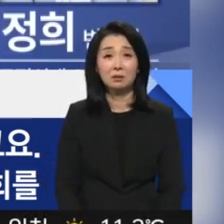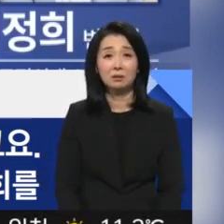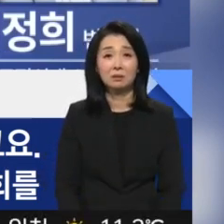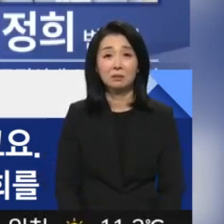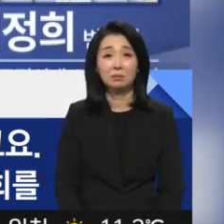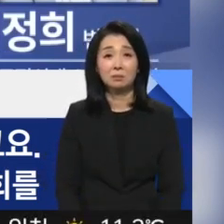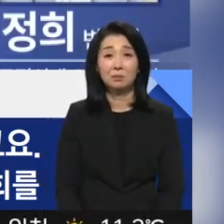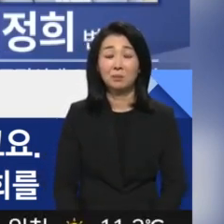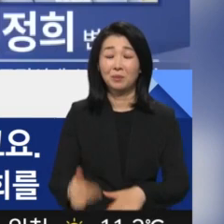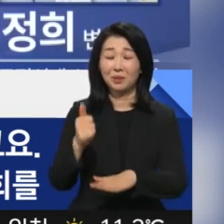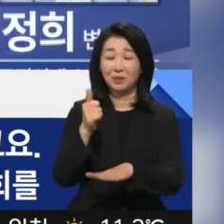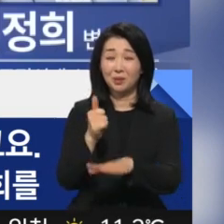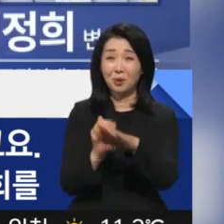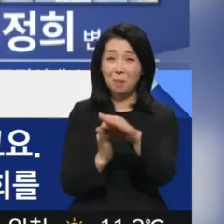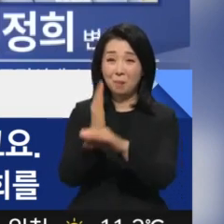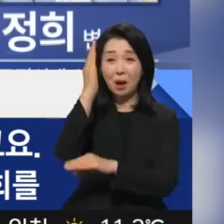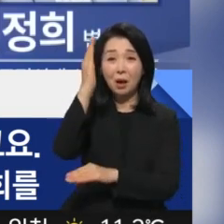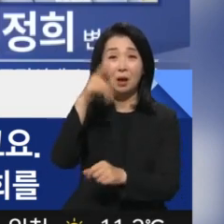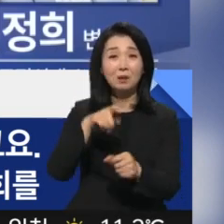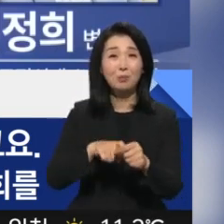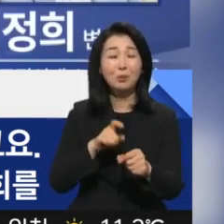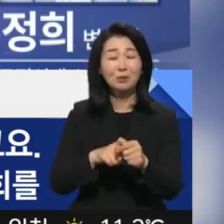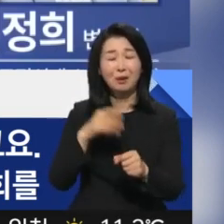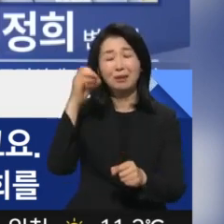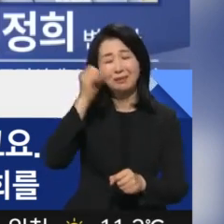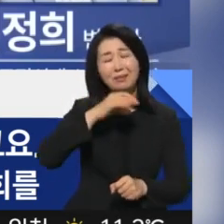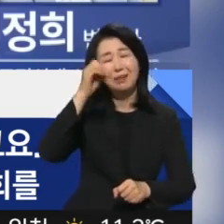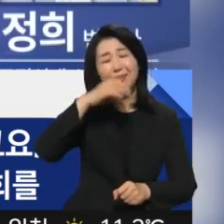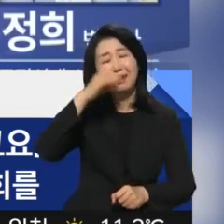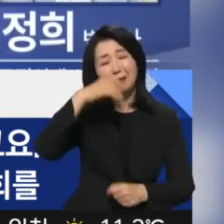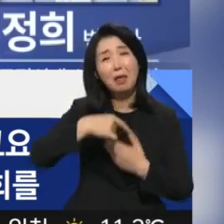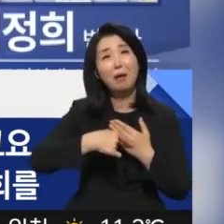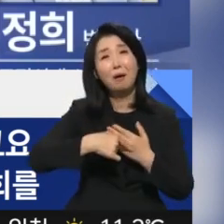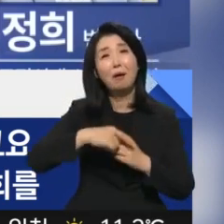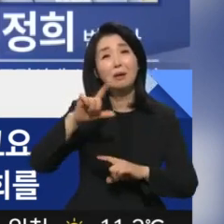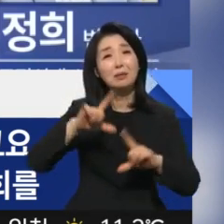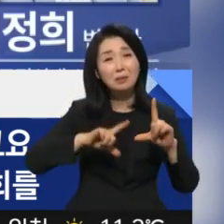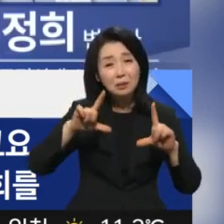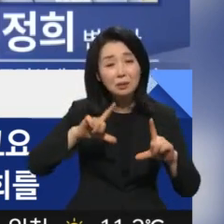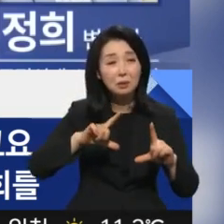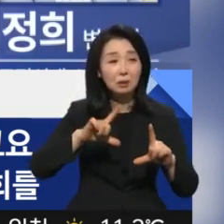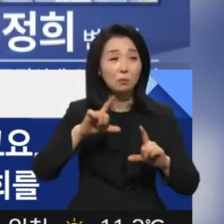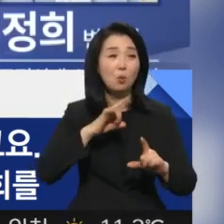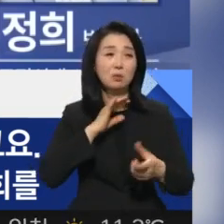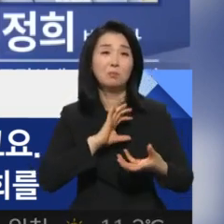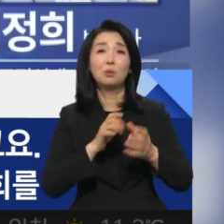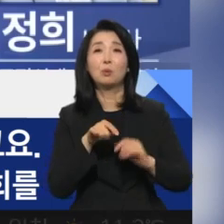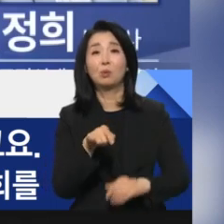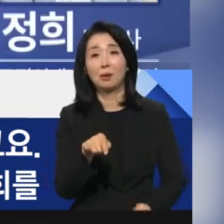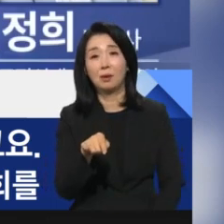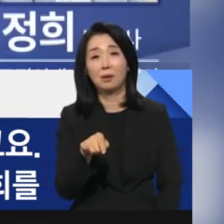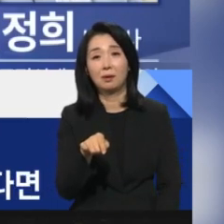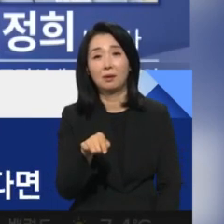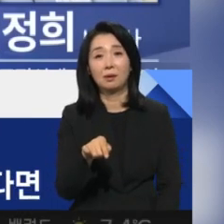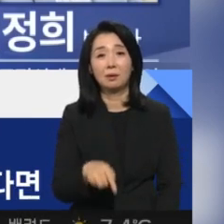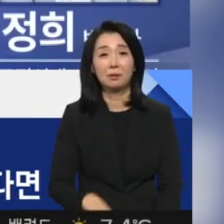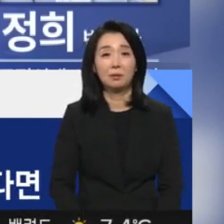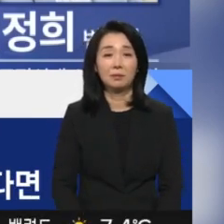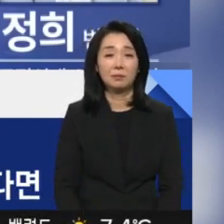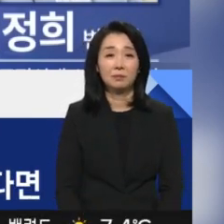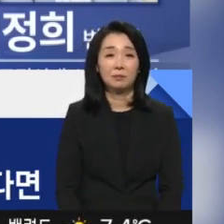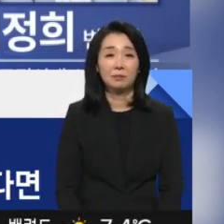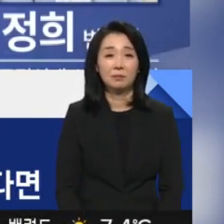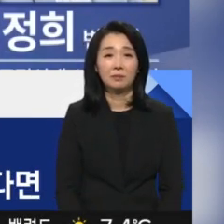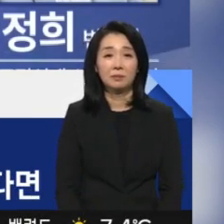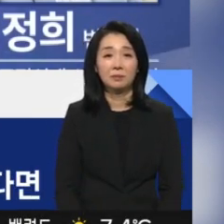결론을 통과시키기 위한 통과 을이 잘해 형식적인 자리로서의 토론을 토론회를 준비하고 있지 않나 싶은